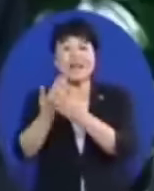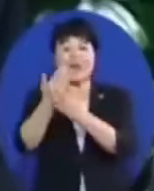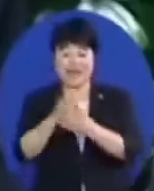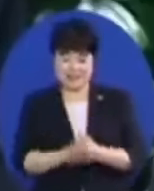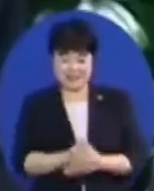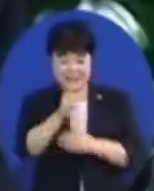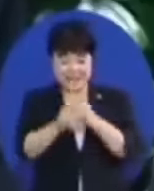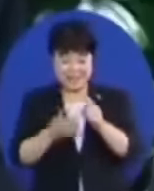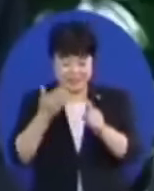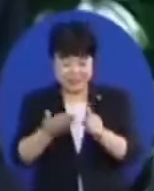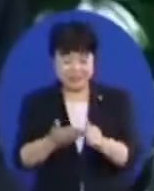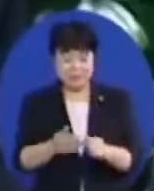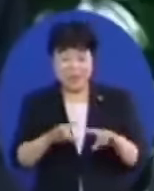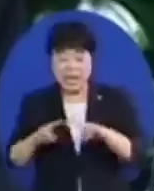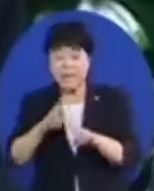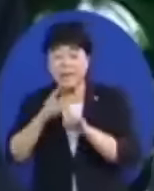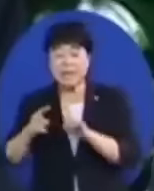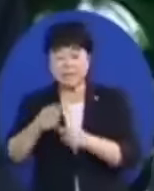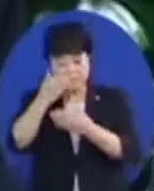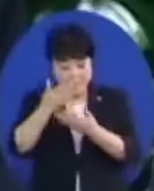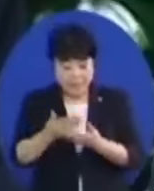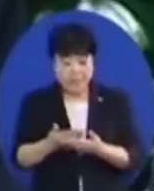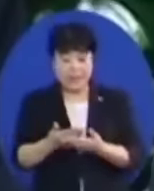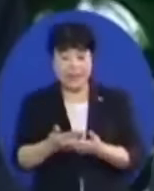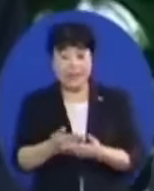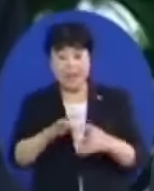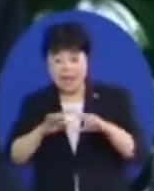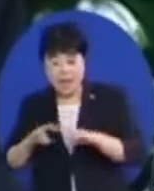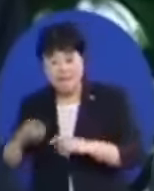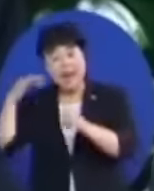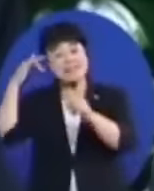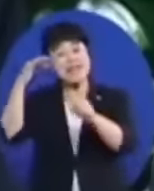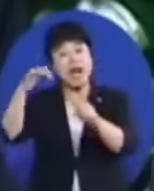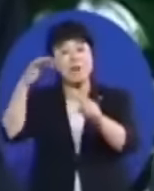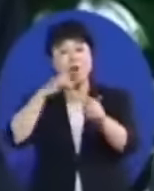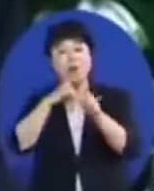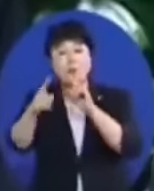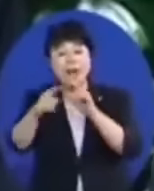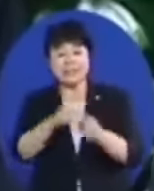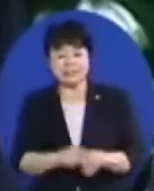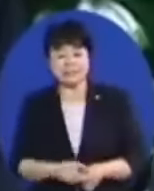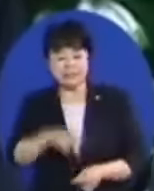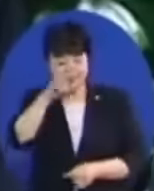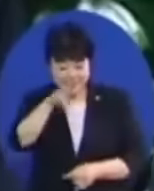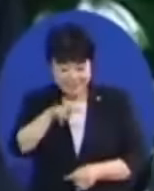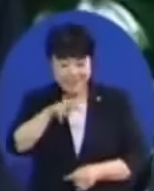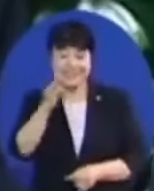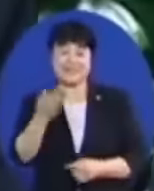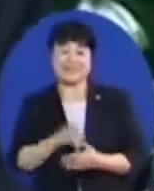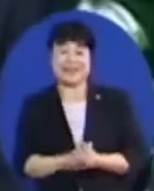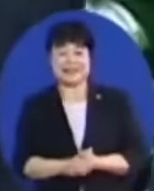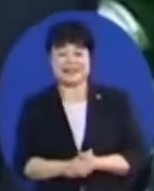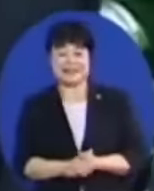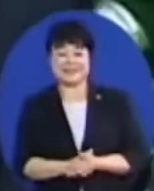우리는 하나님께로부터 레마의 말씀을 받을 수 있도록 레마를 사모하며 말씀을 읽어야 되는